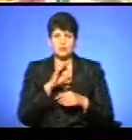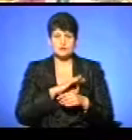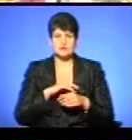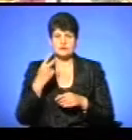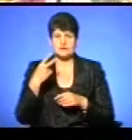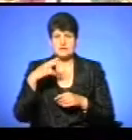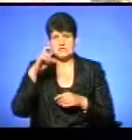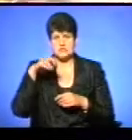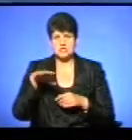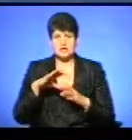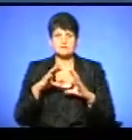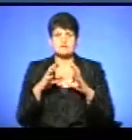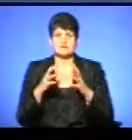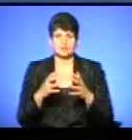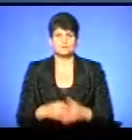держав світу.